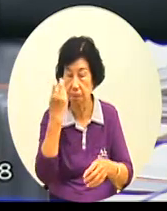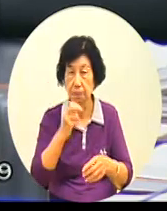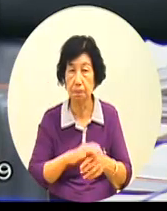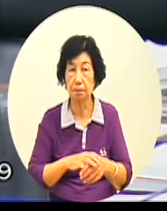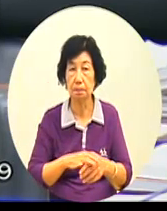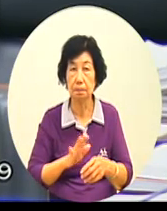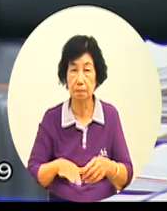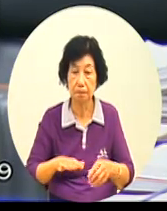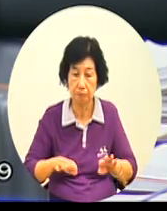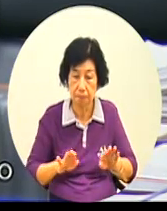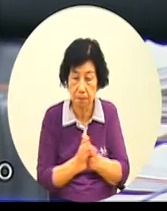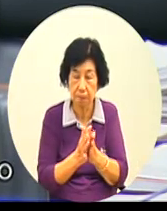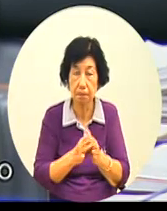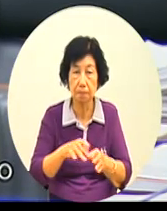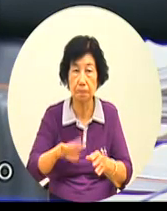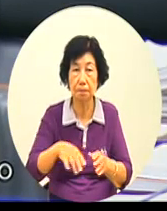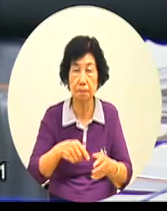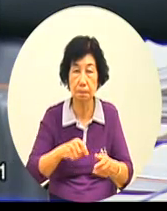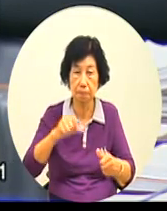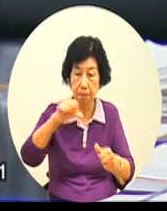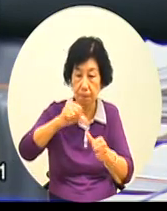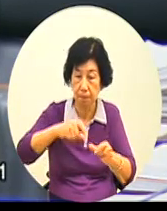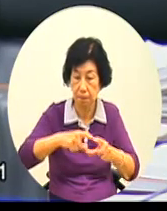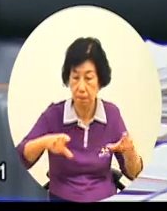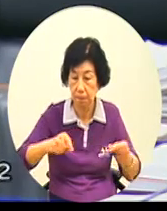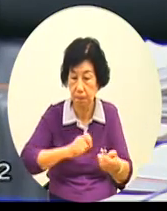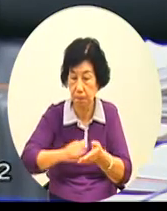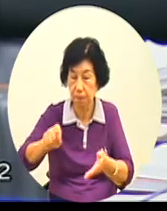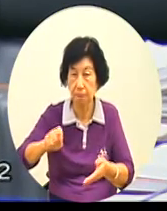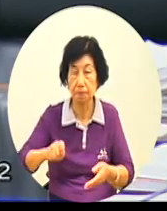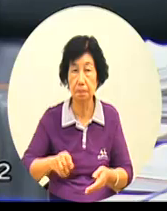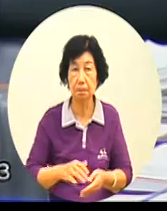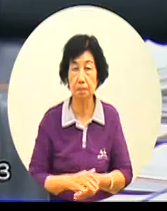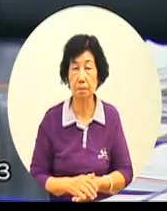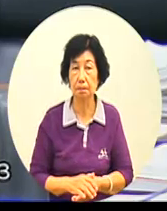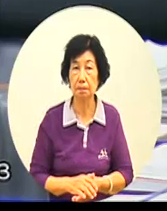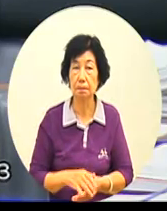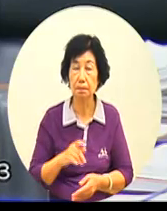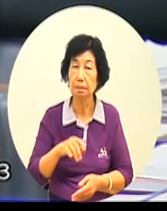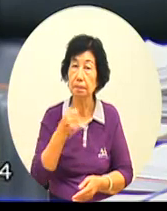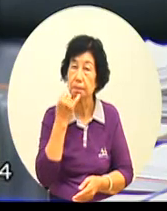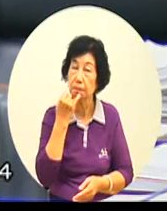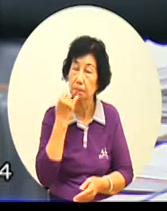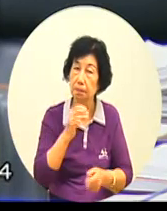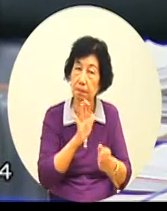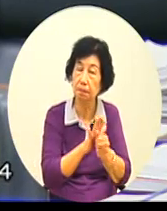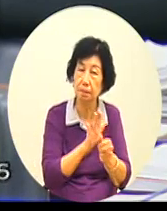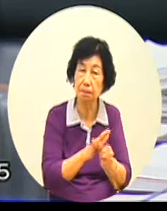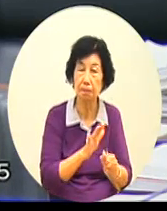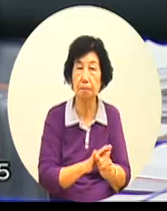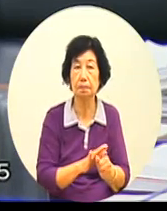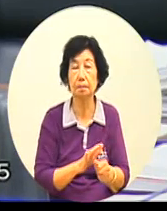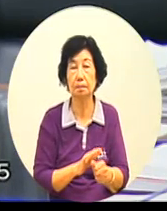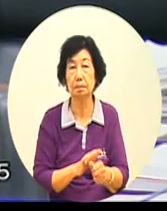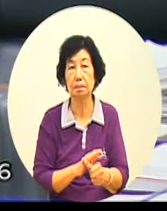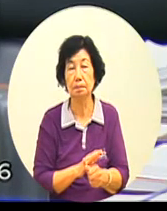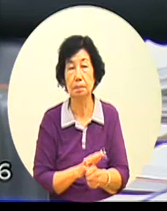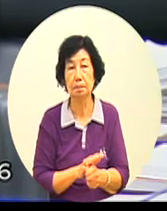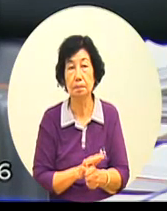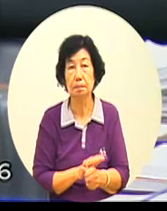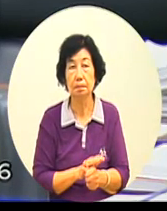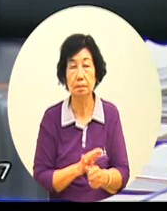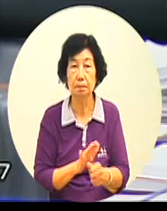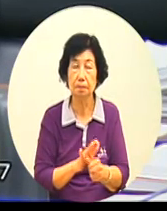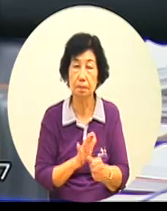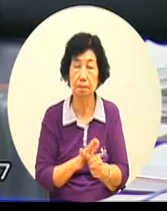刻开罚就开罚，而是说，其实劳动检查还是有一些它的弹性在，只是看你们劳动检查者要怎么去